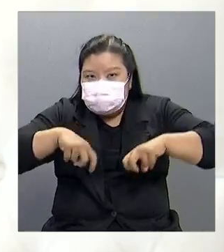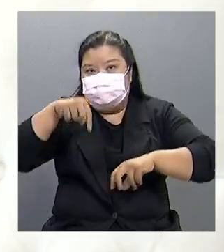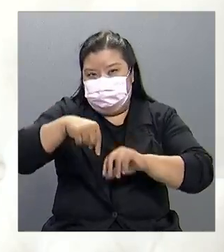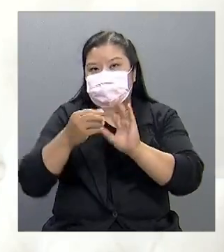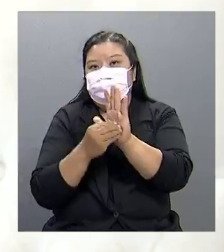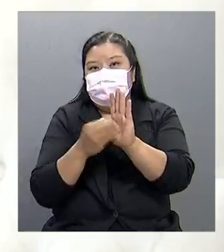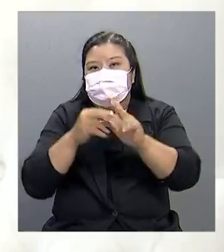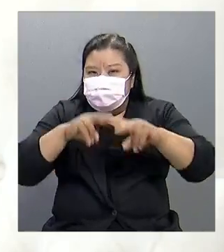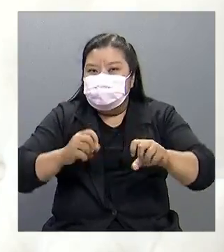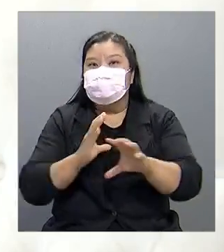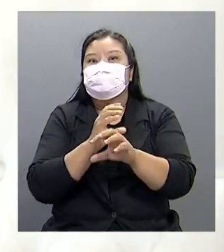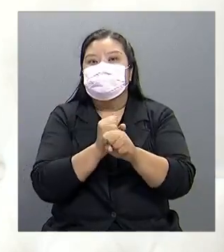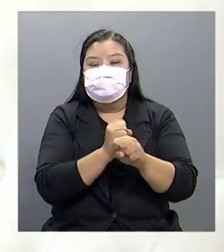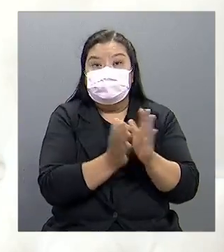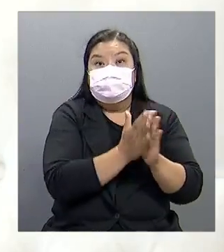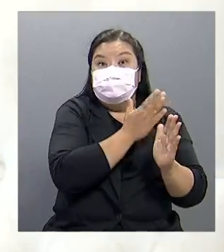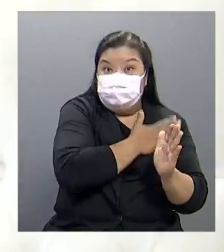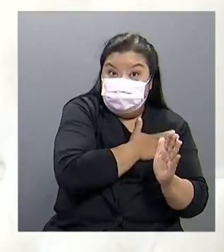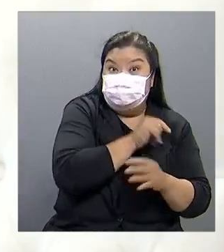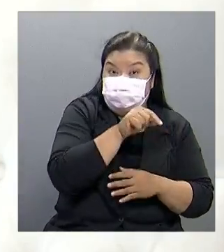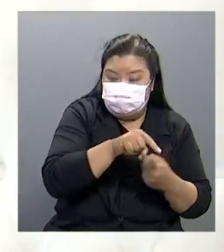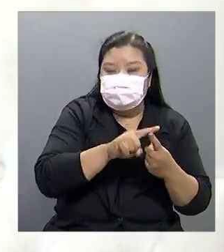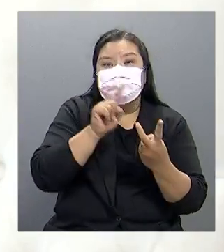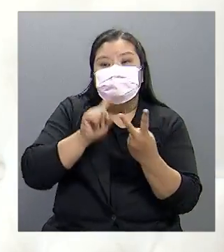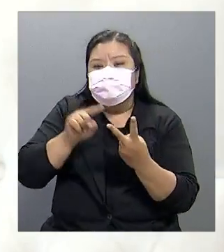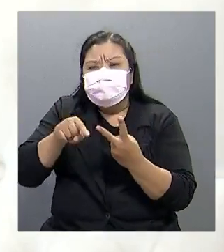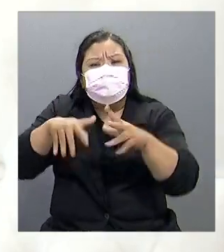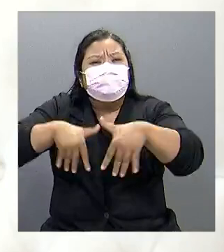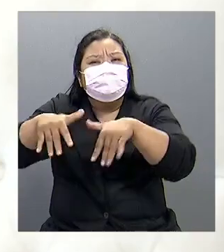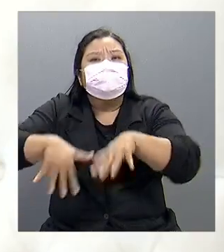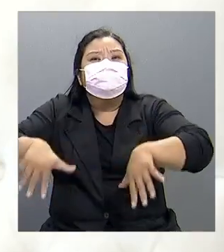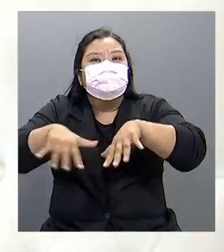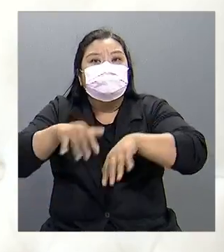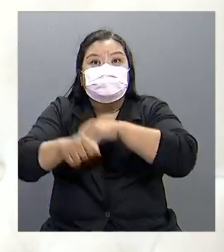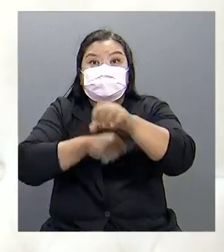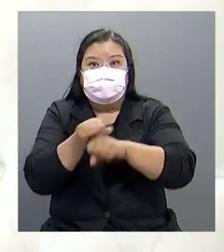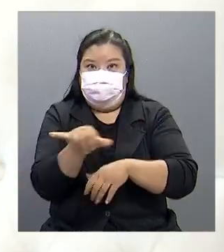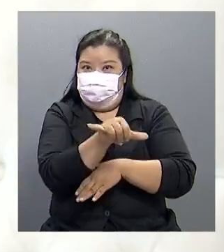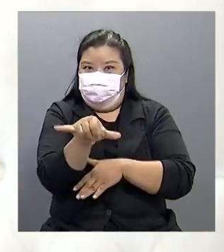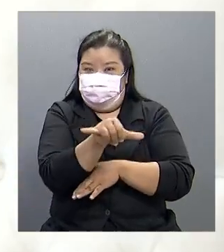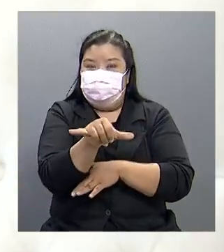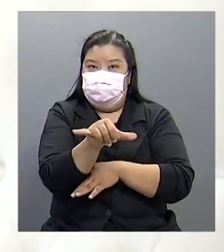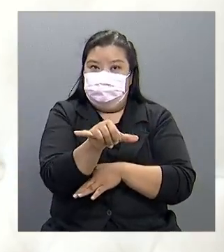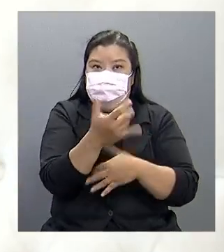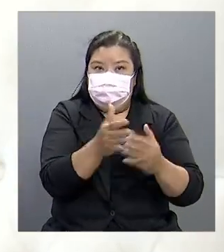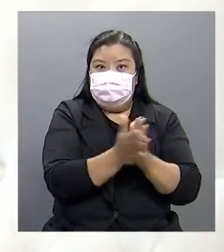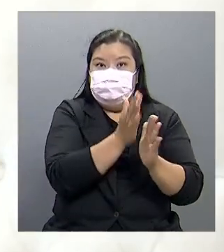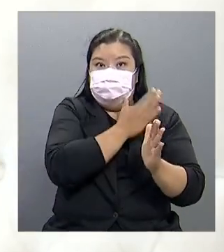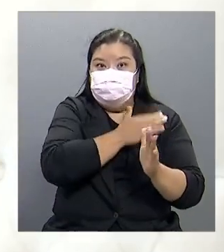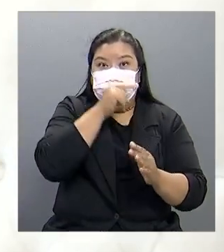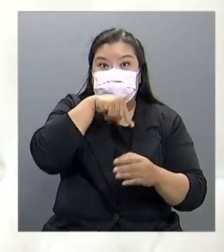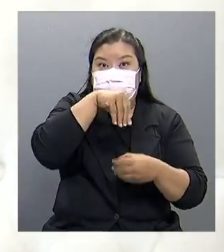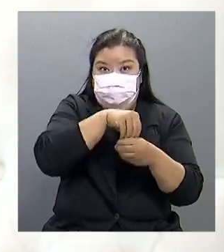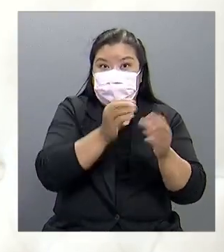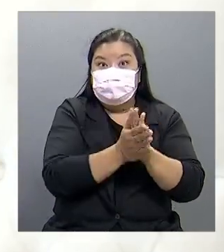ระกับคนธรรมดาที่อยู่ในชุมชนเมืองนะฮะในช่วงอายุใกล้ๆกันนะครับปรากฏว่าพระในประเทศเราเนี่ยมีโอกาสที่จะเกิดข้อ